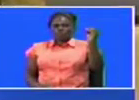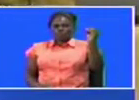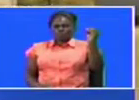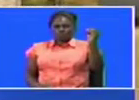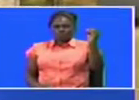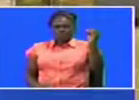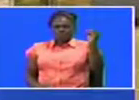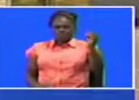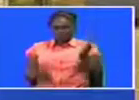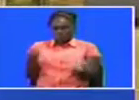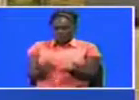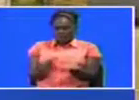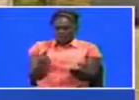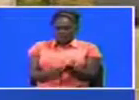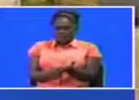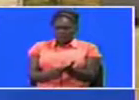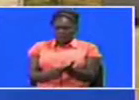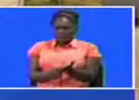ni kikosi cha Uganda.